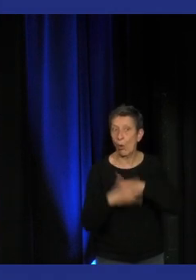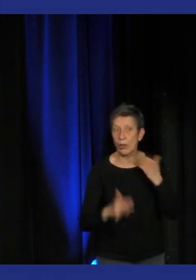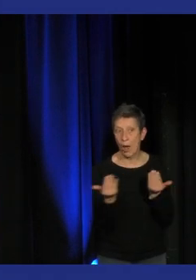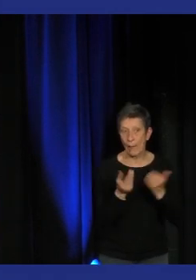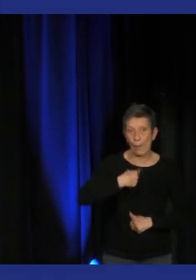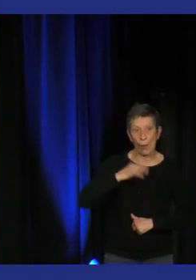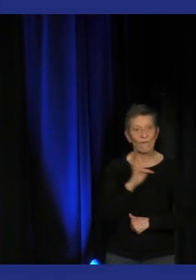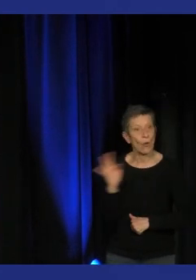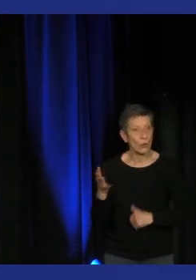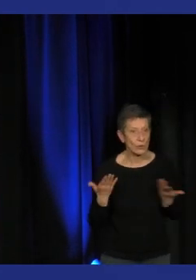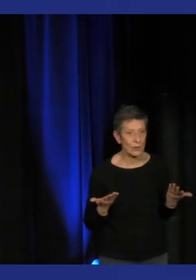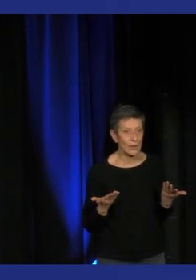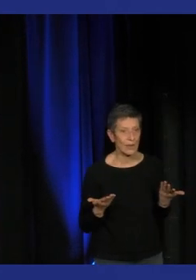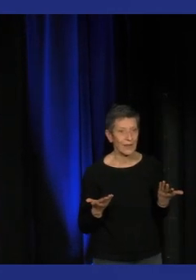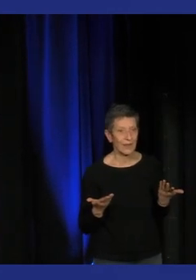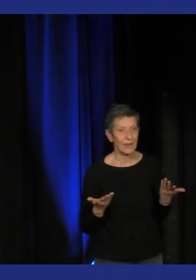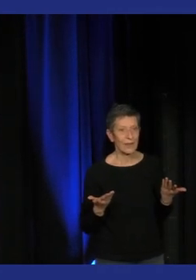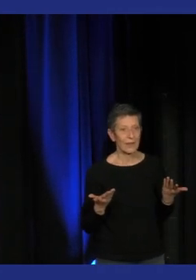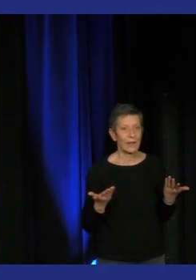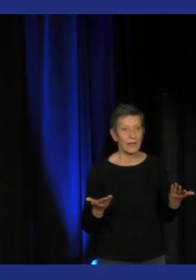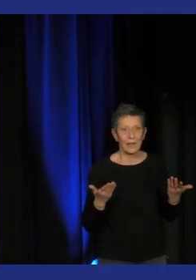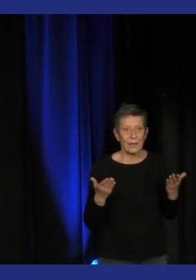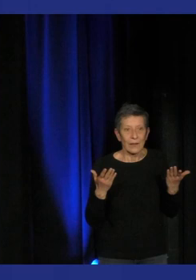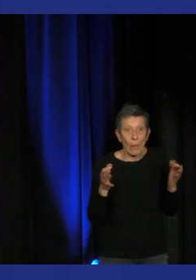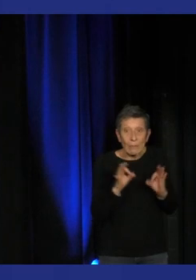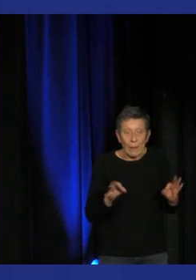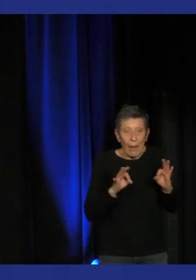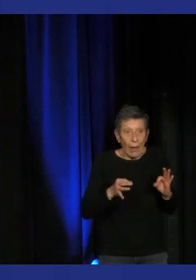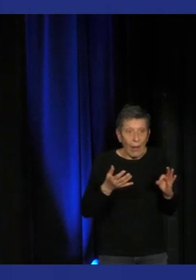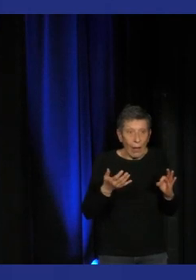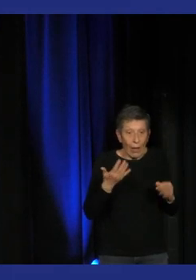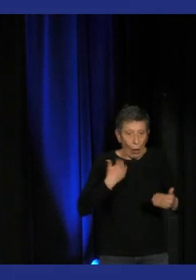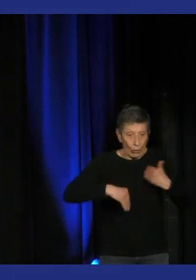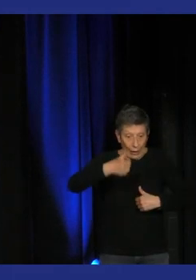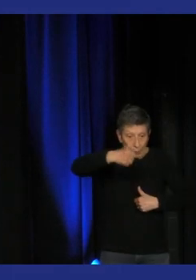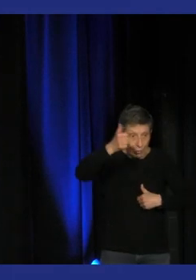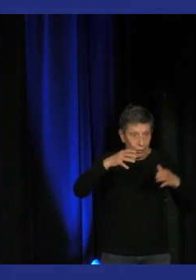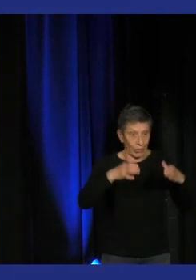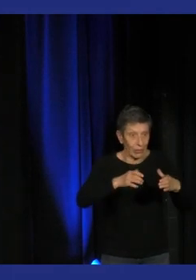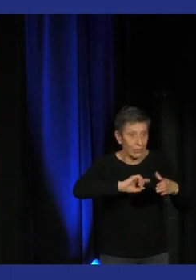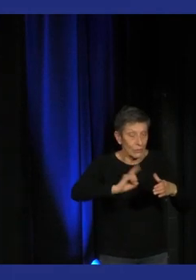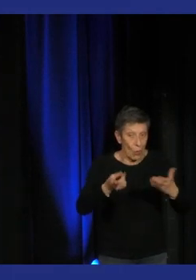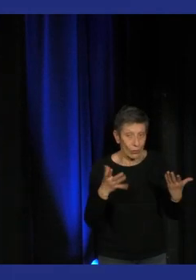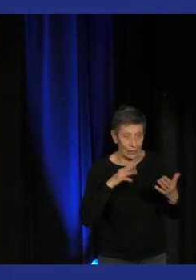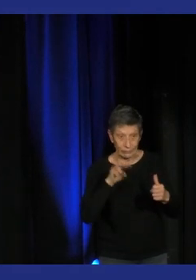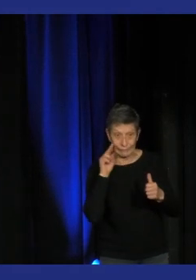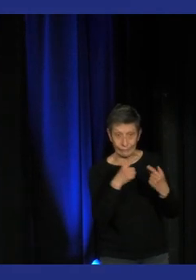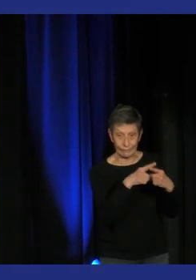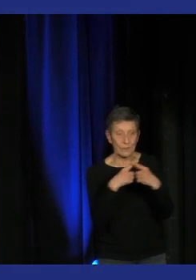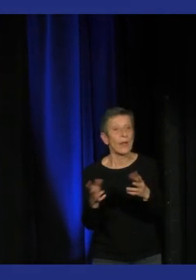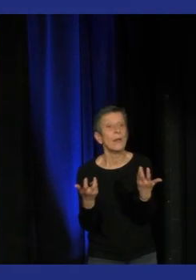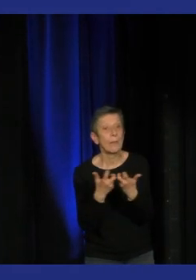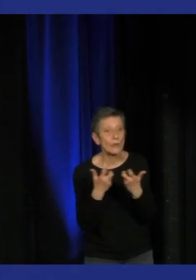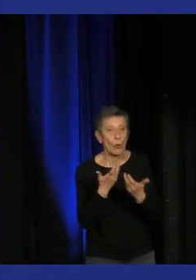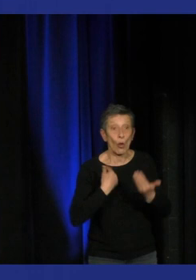On n'est pas devant quelque chose qui est uniforme. Et puis, effectivement, il y a ce clivage aussi entre le handicap mental et le